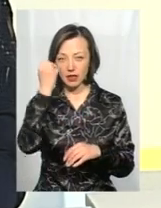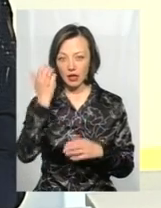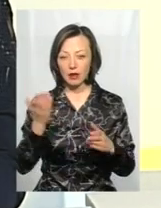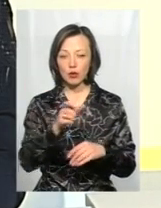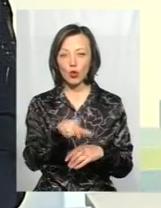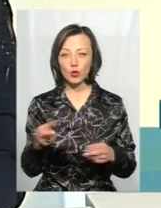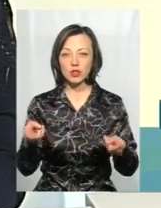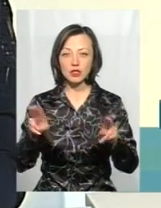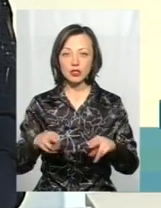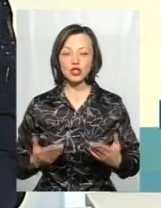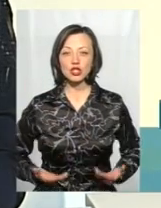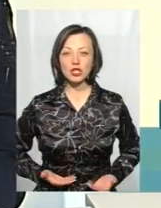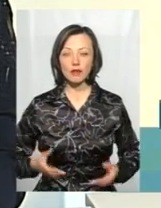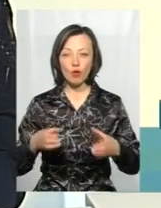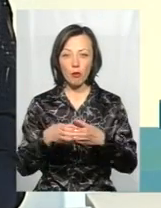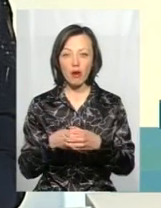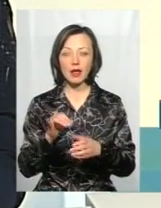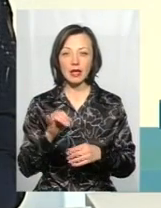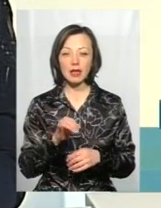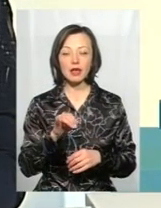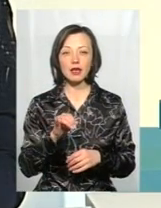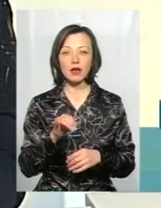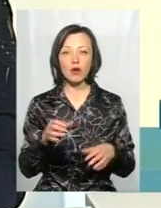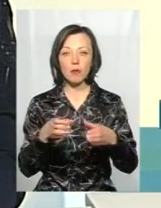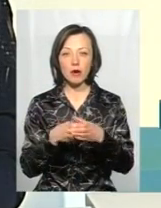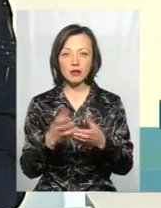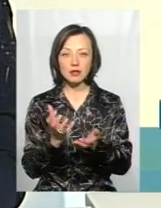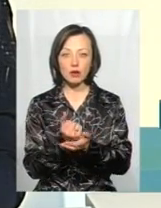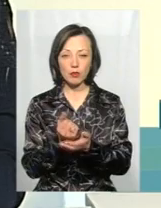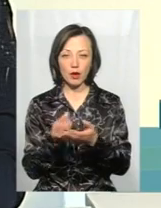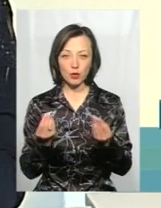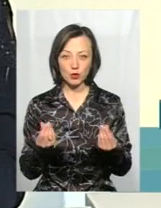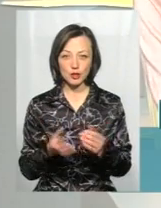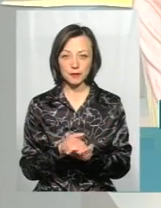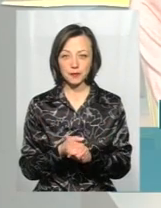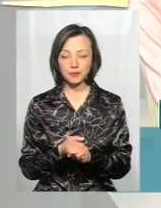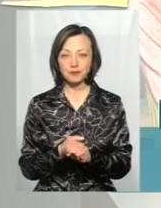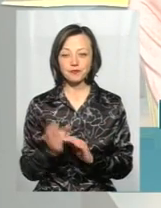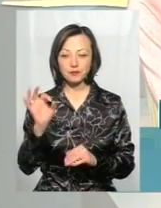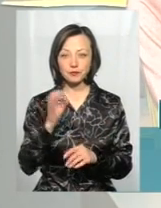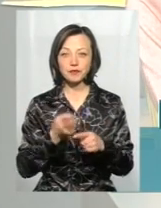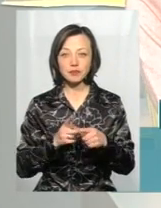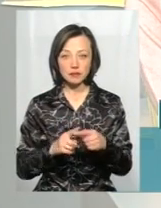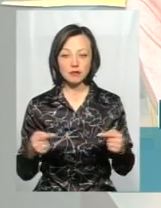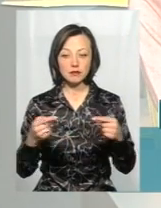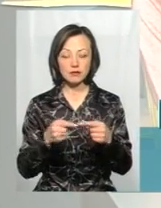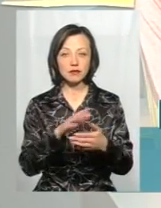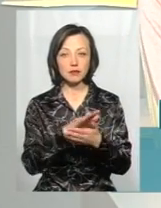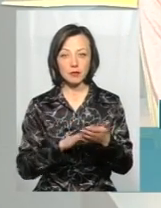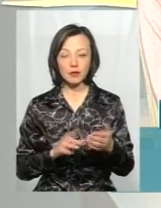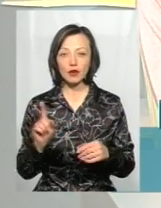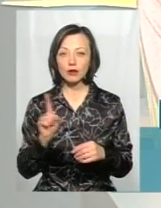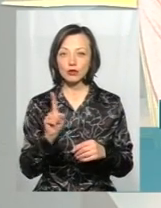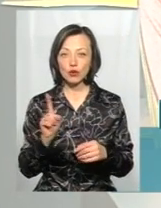люди залишаються жити в громадах і завдяки яким громади заробляють кошти. А от якраз про це ми продовжимо, але якраз про це,